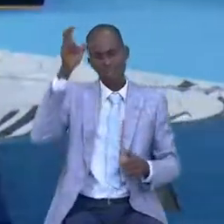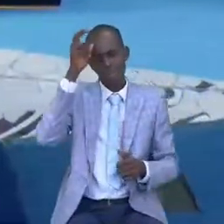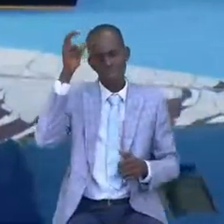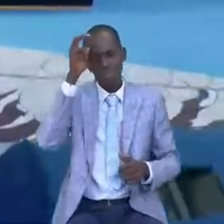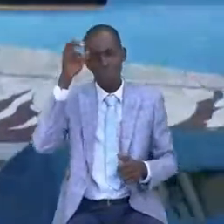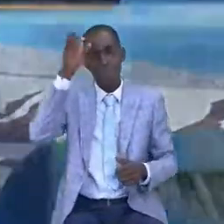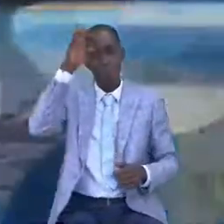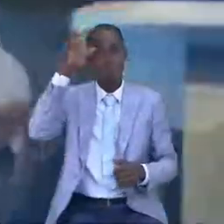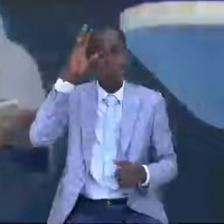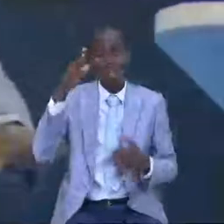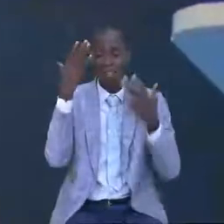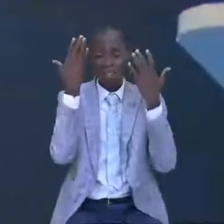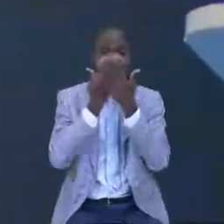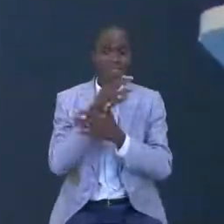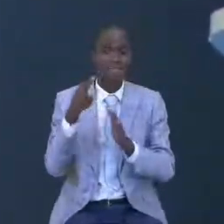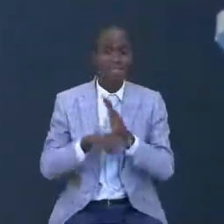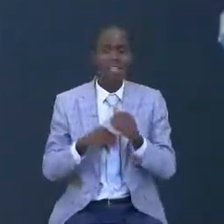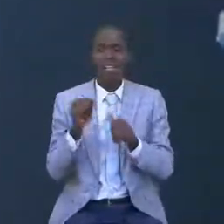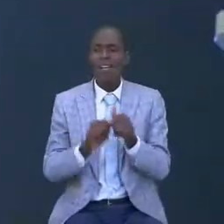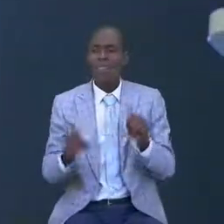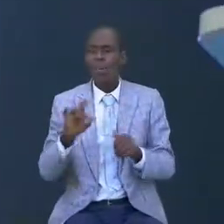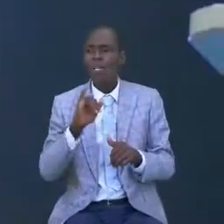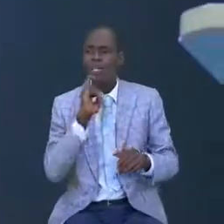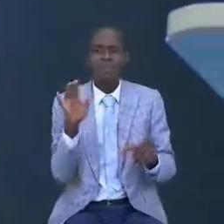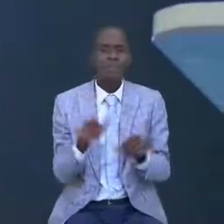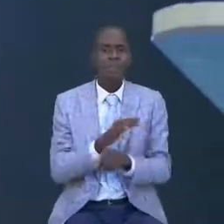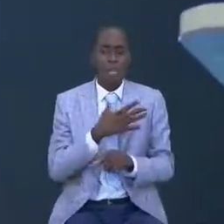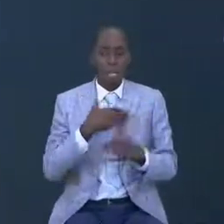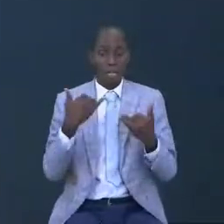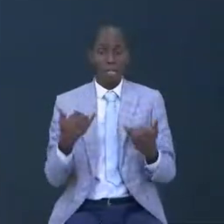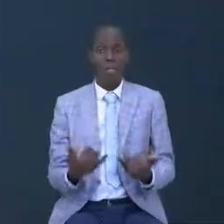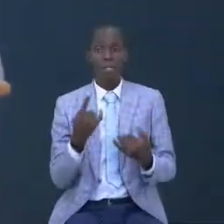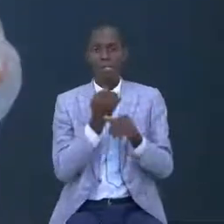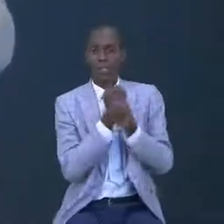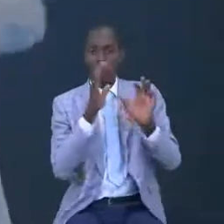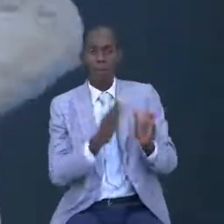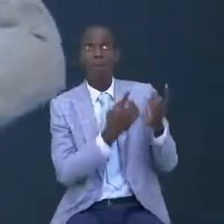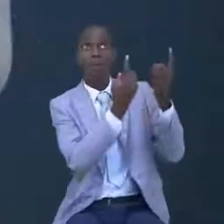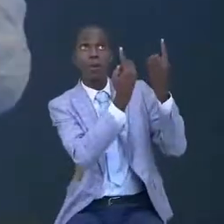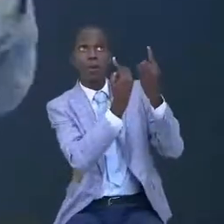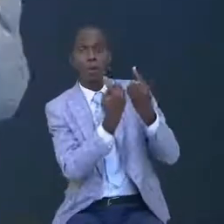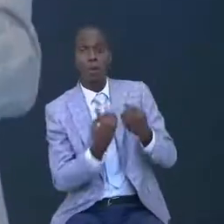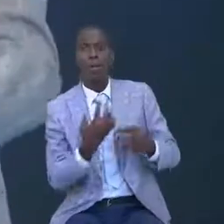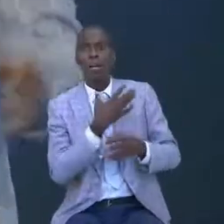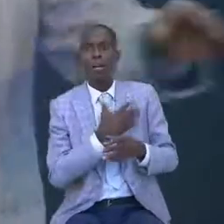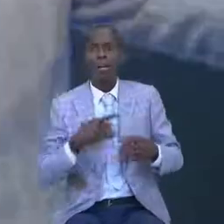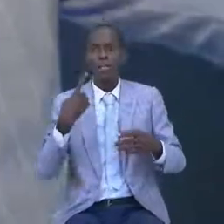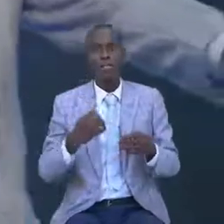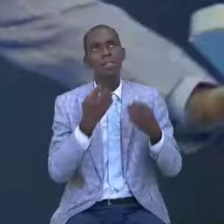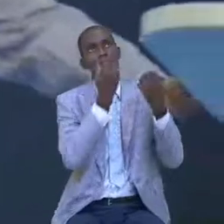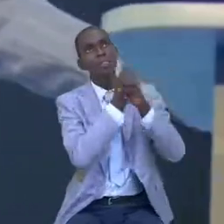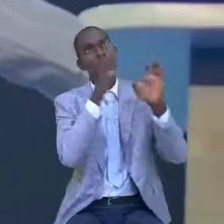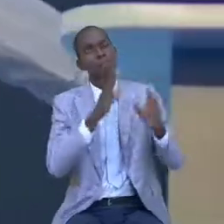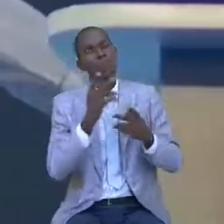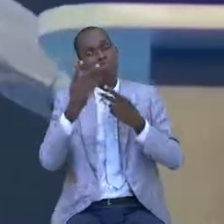dégradation, tous les lieux sont remplis des actions démoniaques et le Sauveur est venu et